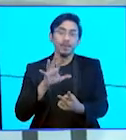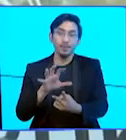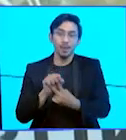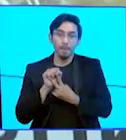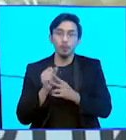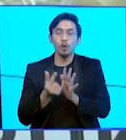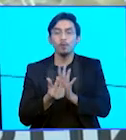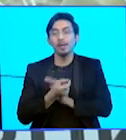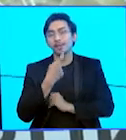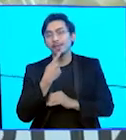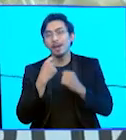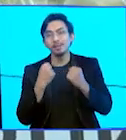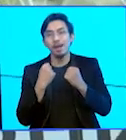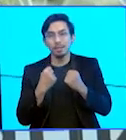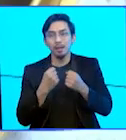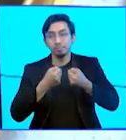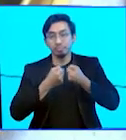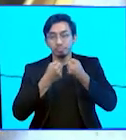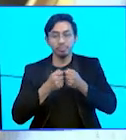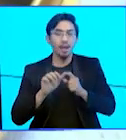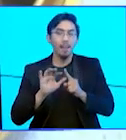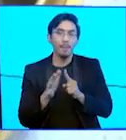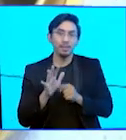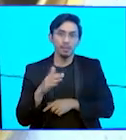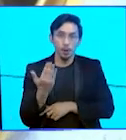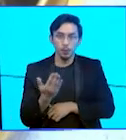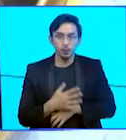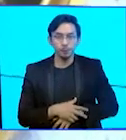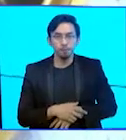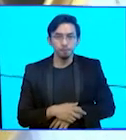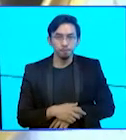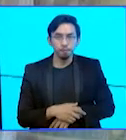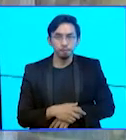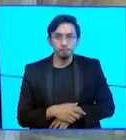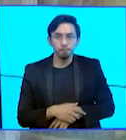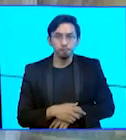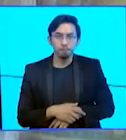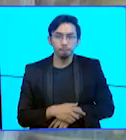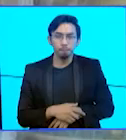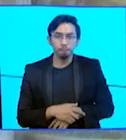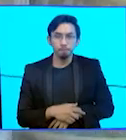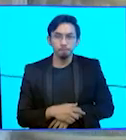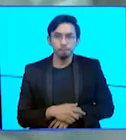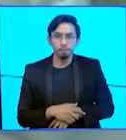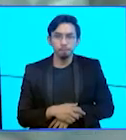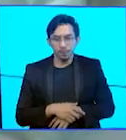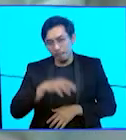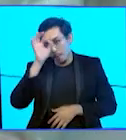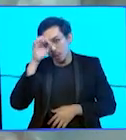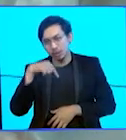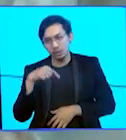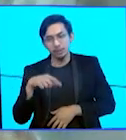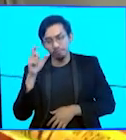dengan ancaman penjara maksimal 15 tahun. Saat ini polisi masih mengejar pemasok kosmetik ilegal yang diedarkan oleh kedua